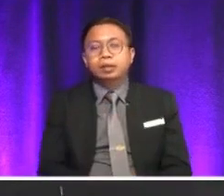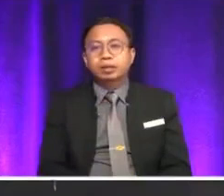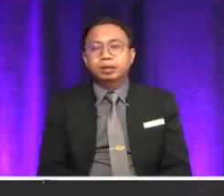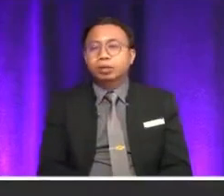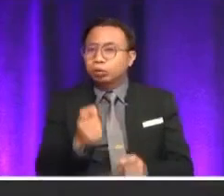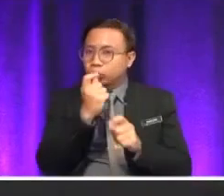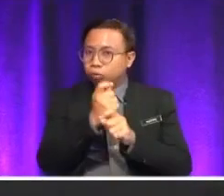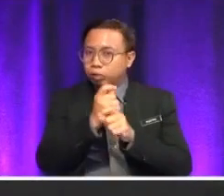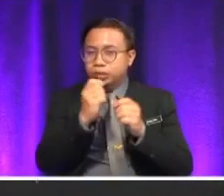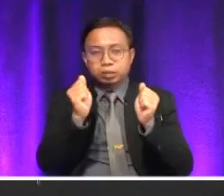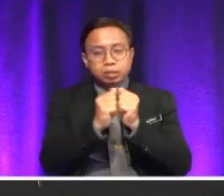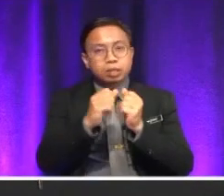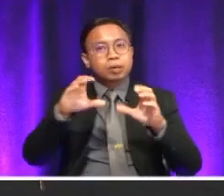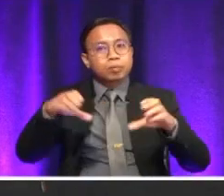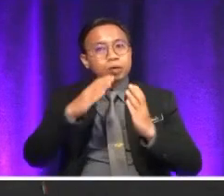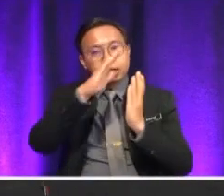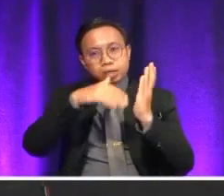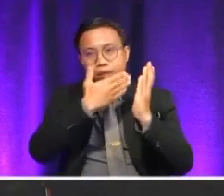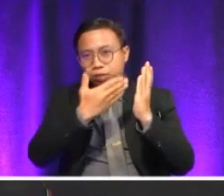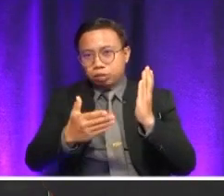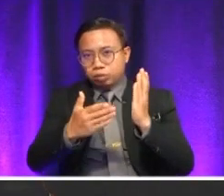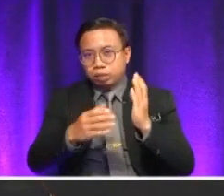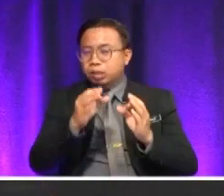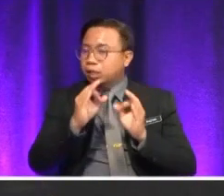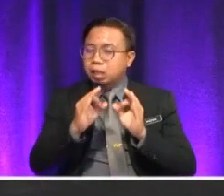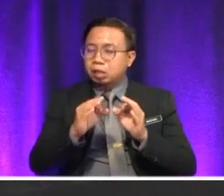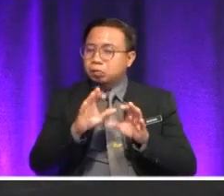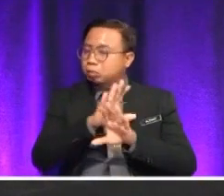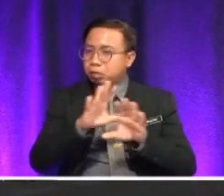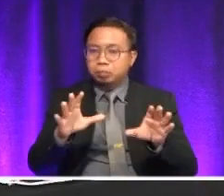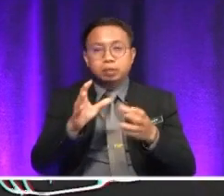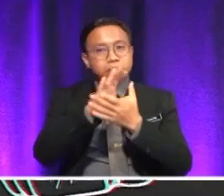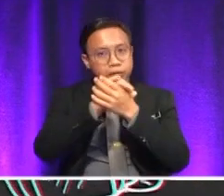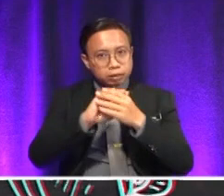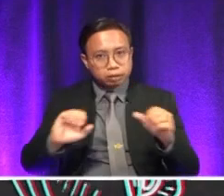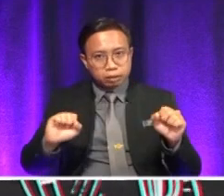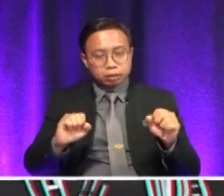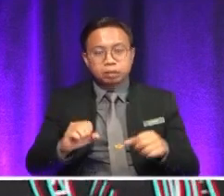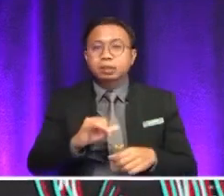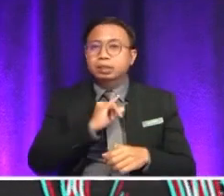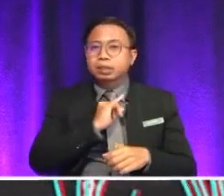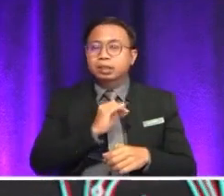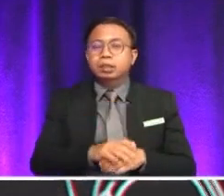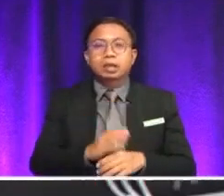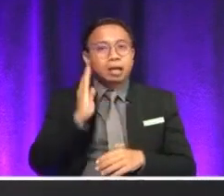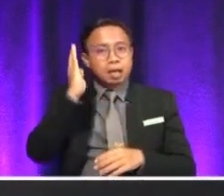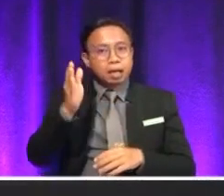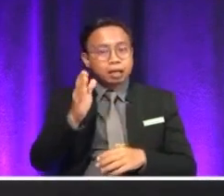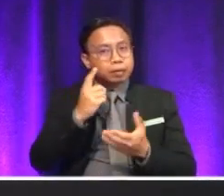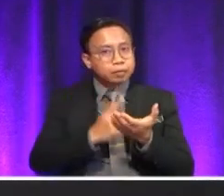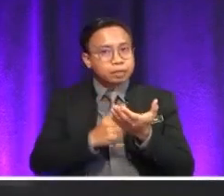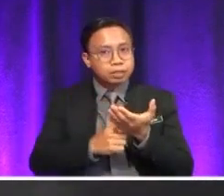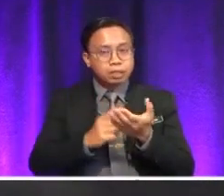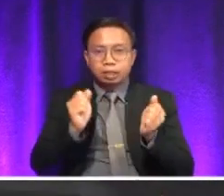tugas dengan membuat jadual. Jika tidak dapat diselesaikan juga, saya akan berbincang dengan rakan